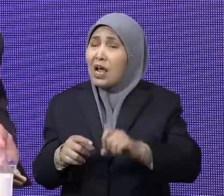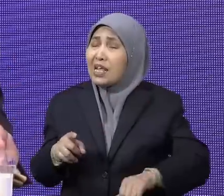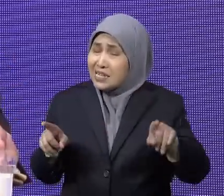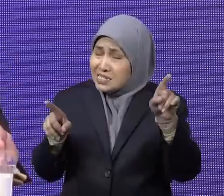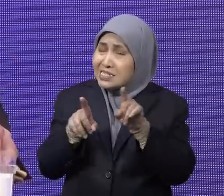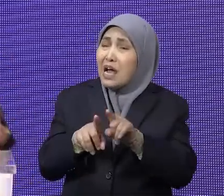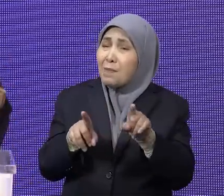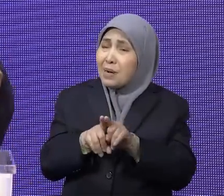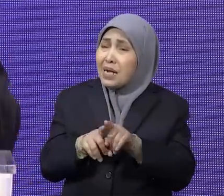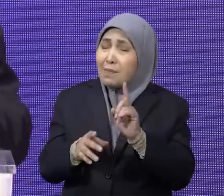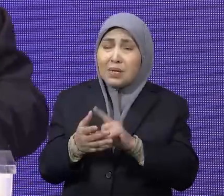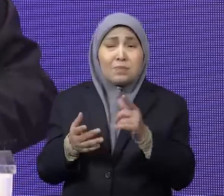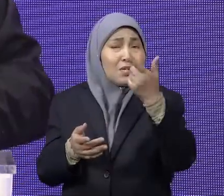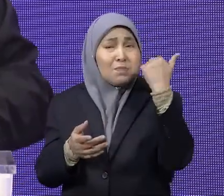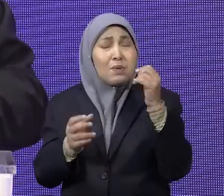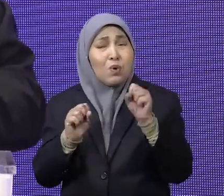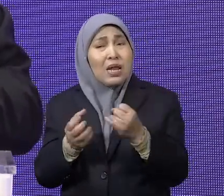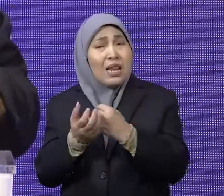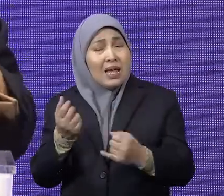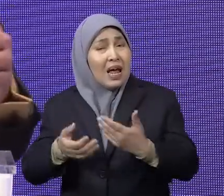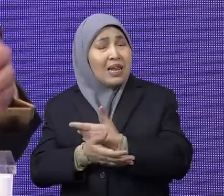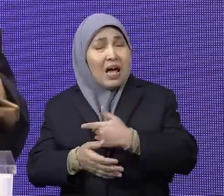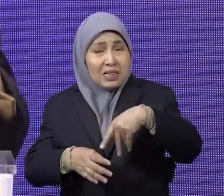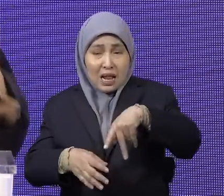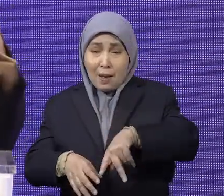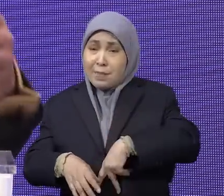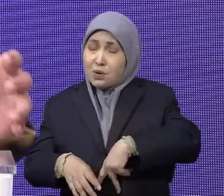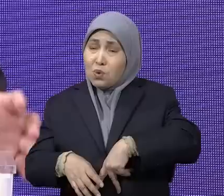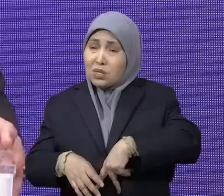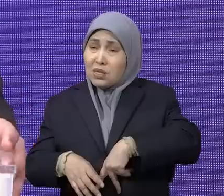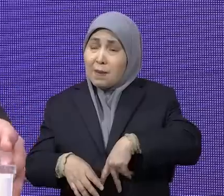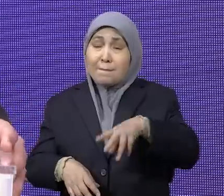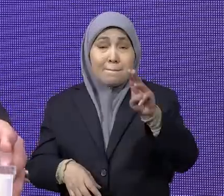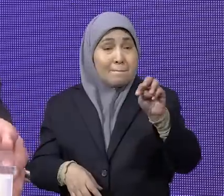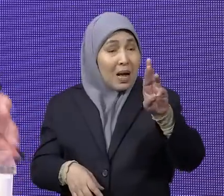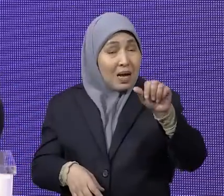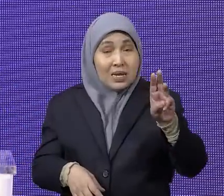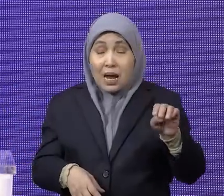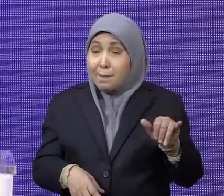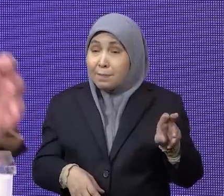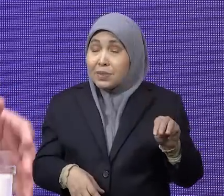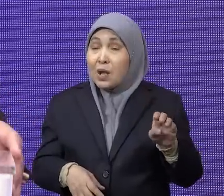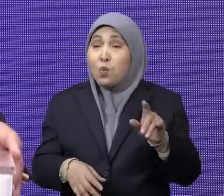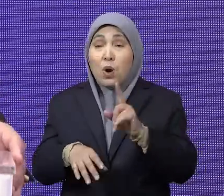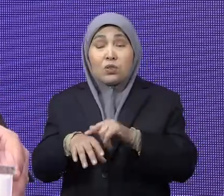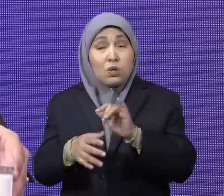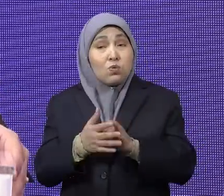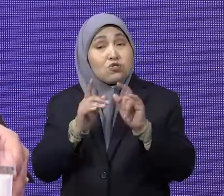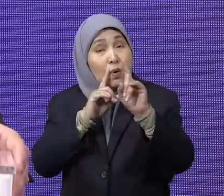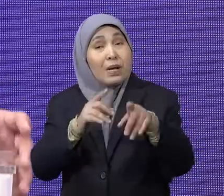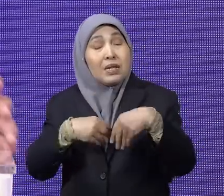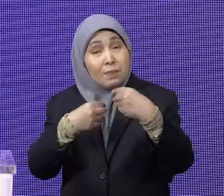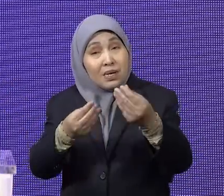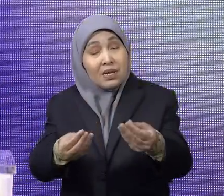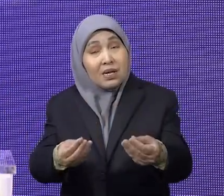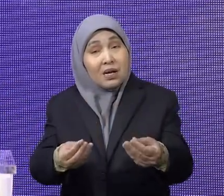sama, apa yang menyebabkan boleh lahir anak dalam perut Maryam alaihi salam? Maka pada ketika itu jawapan yang